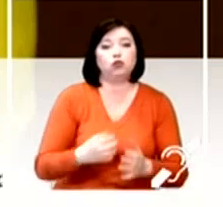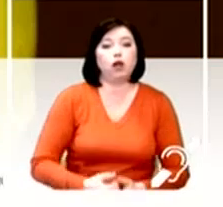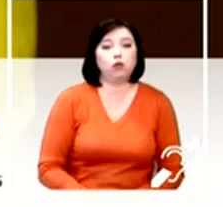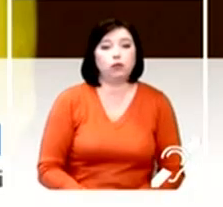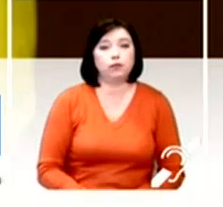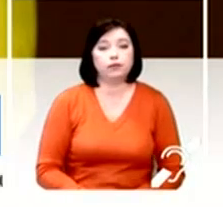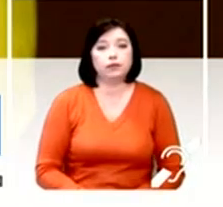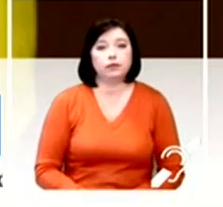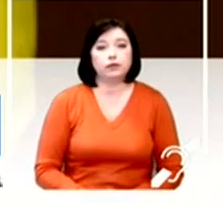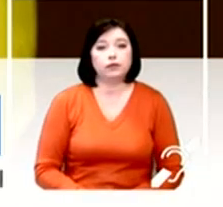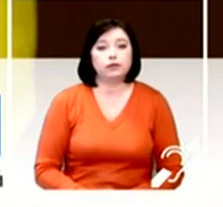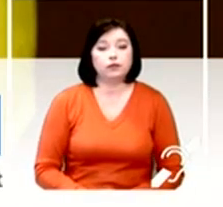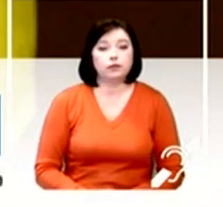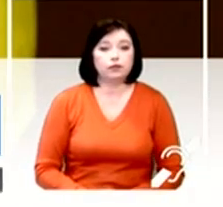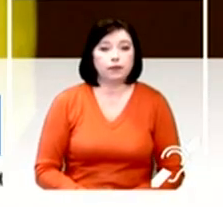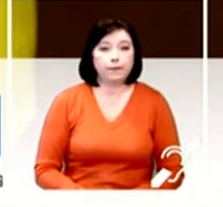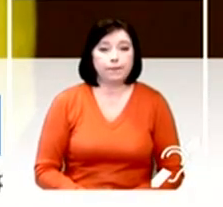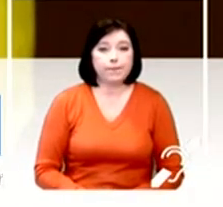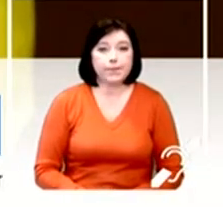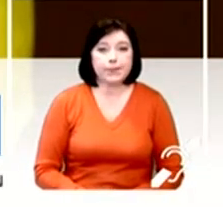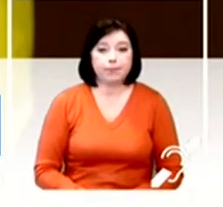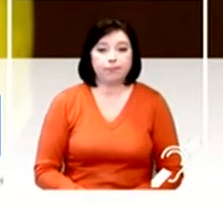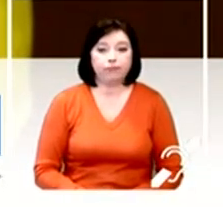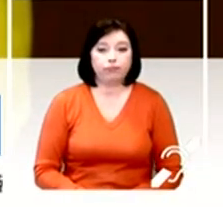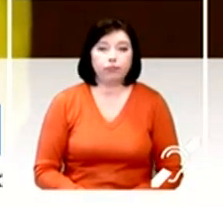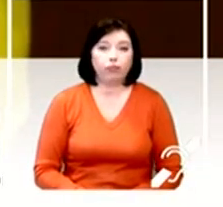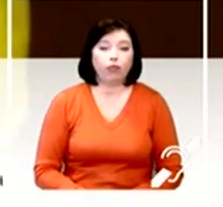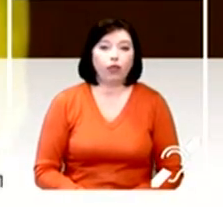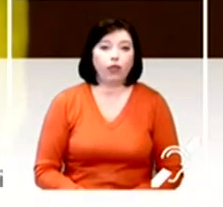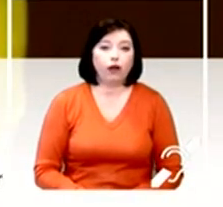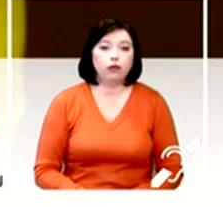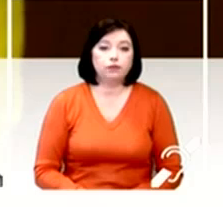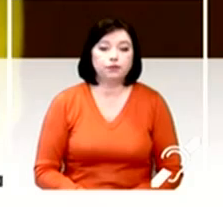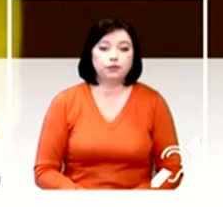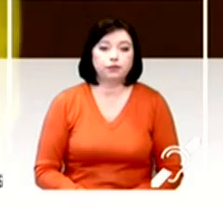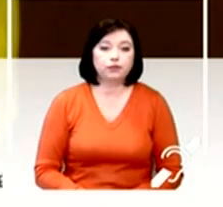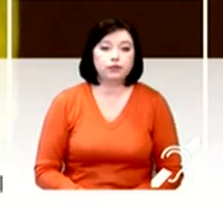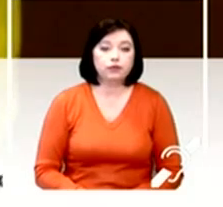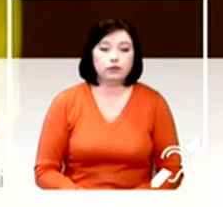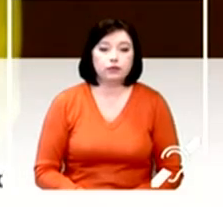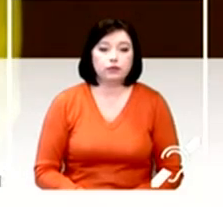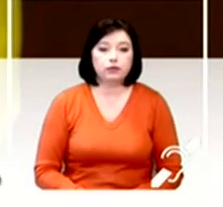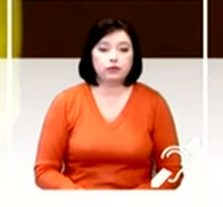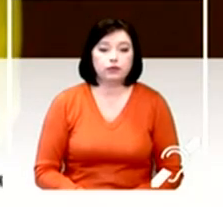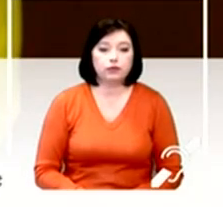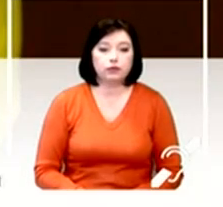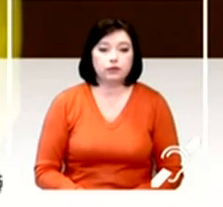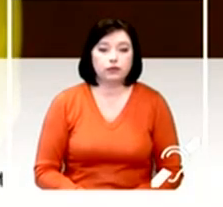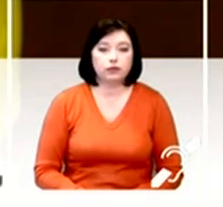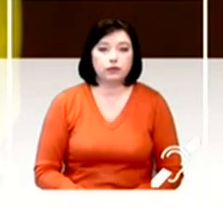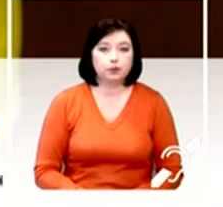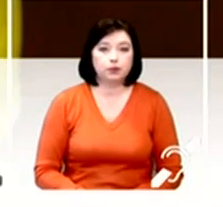mistake, the United States will continue to fly and to operate wherever international law